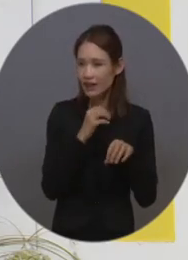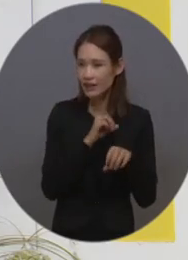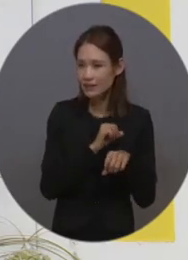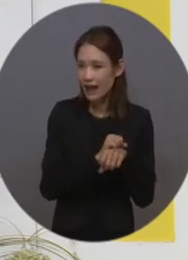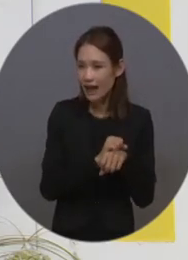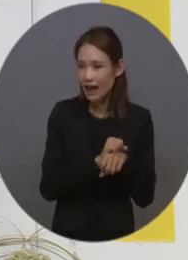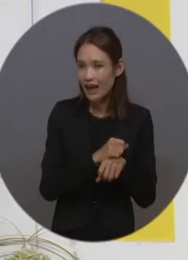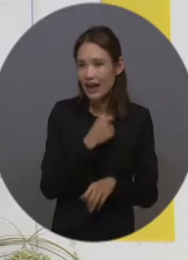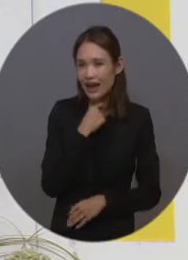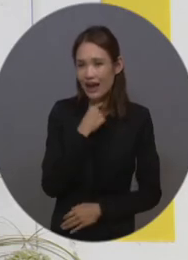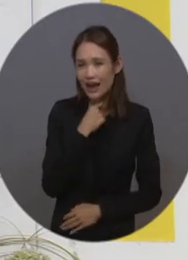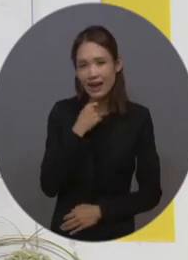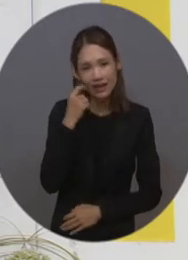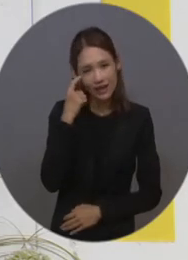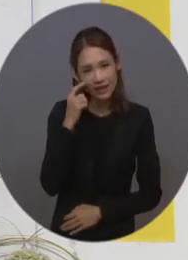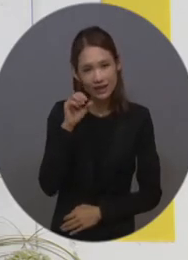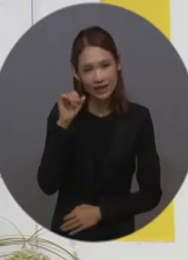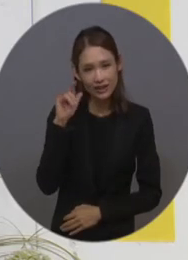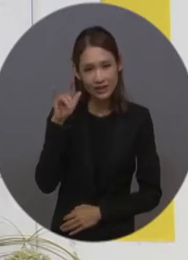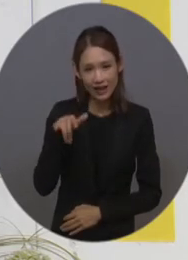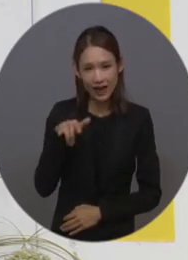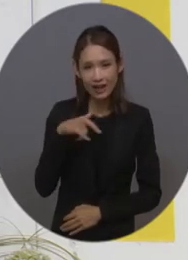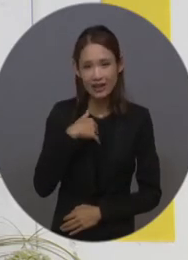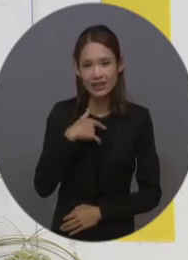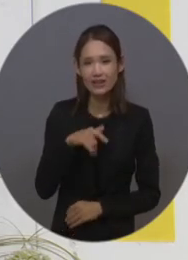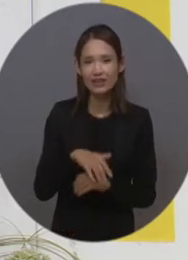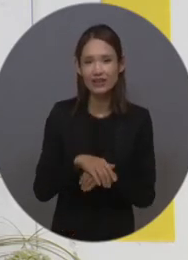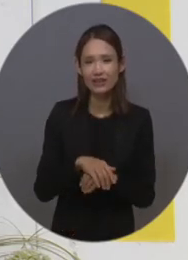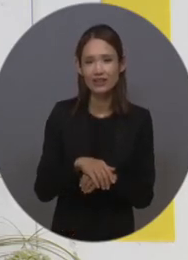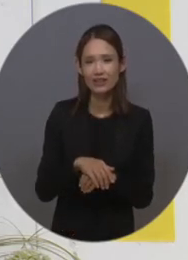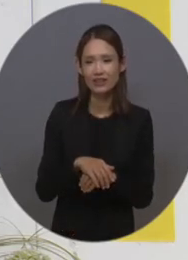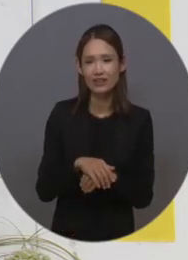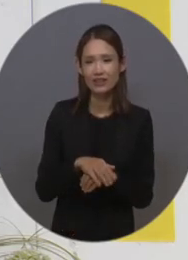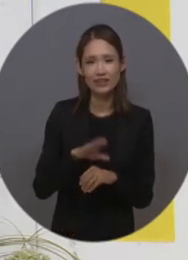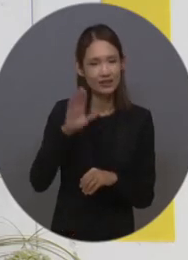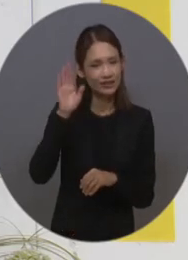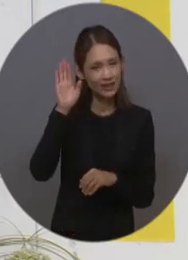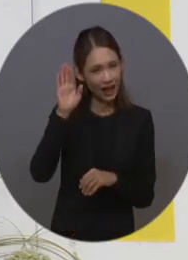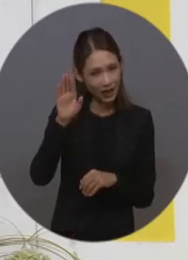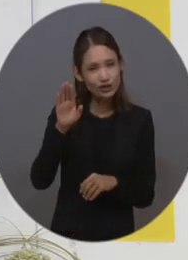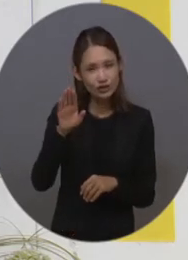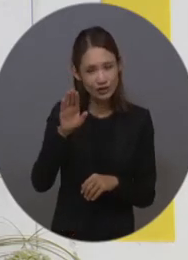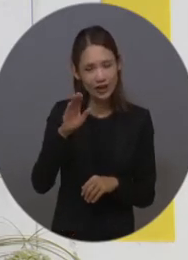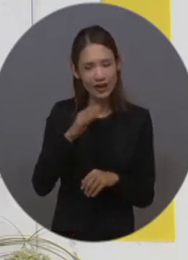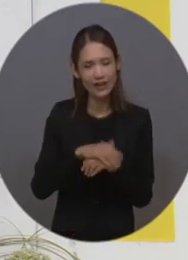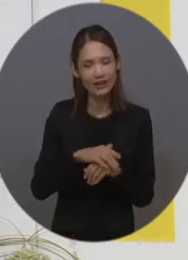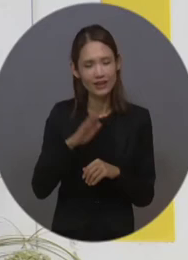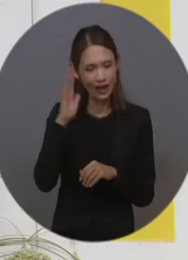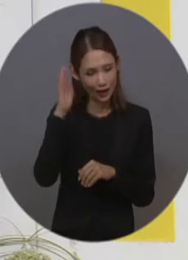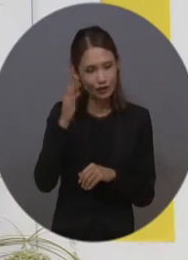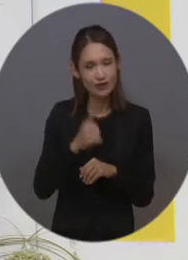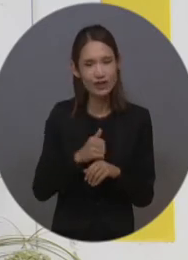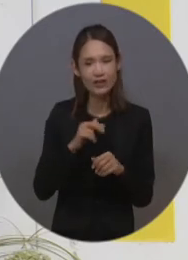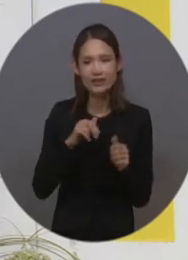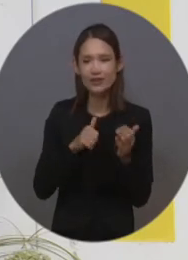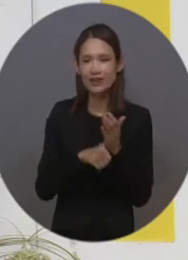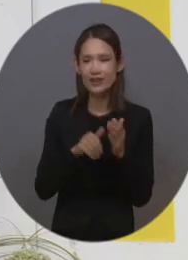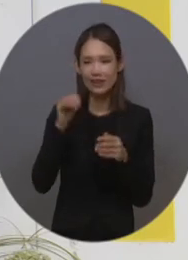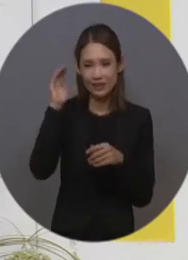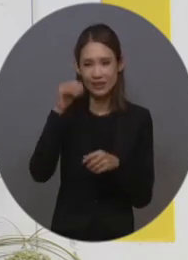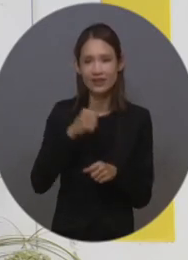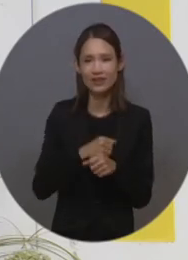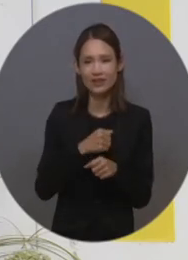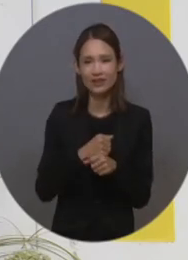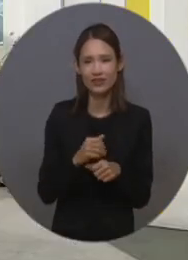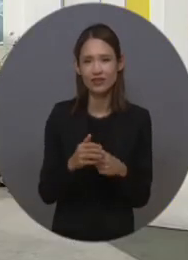되겠다. 그래서 제가 Yes, sometime in the future. 언젠가 미래에는 나갈 네. 겁니다. 이렇게 얘기를 했죠. 아,